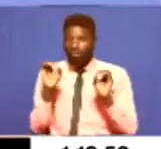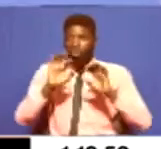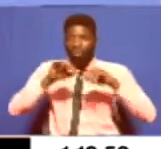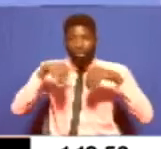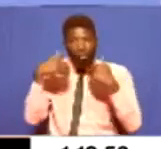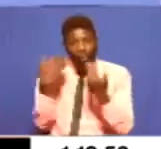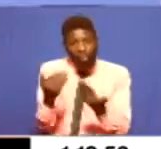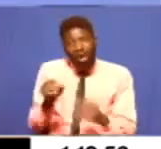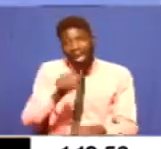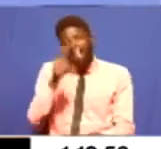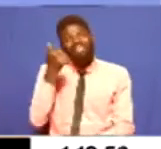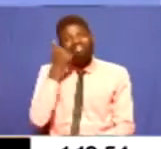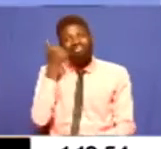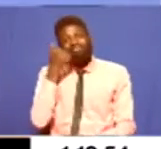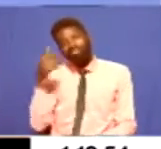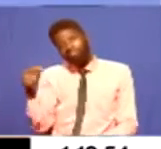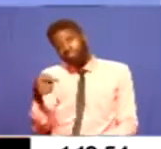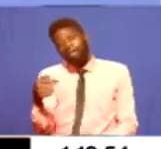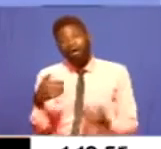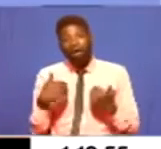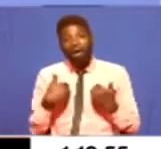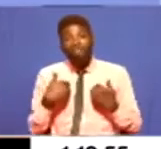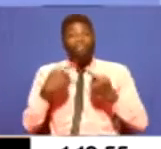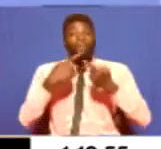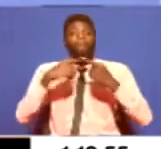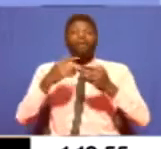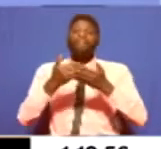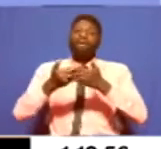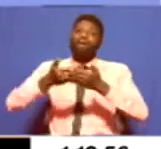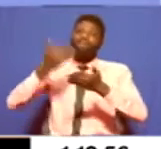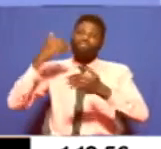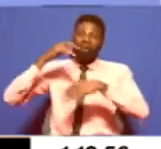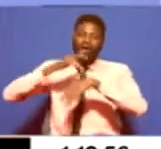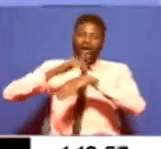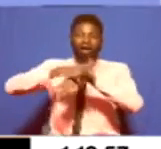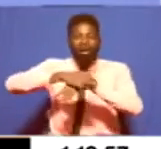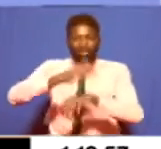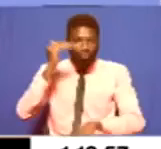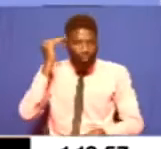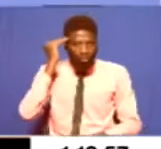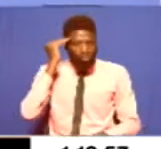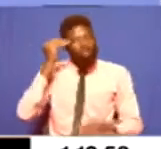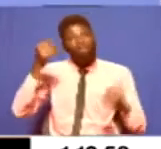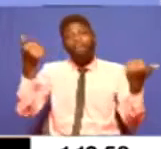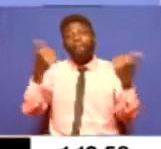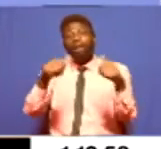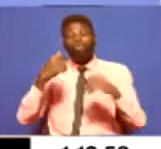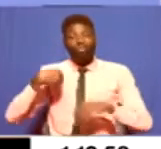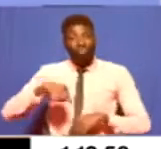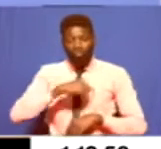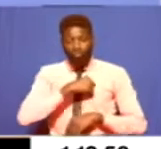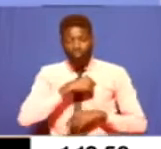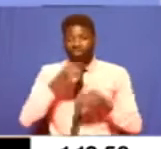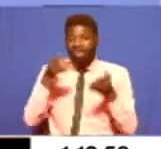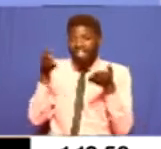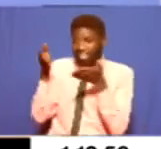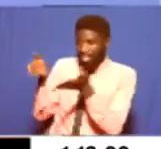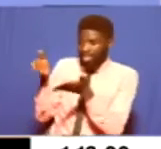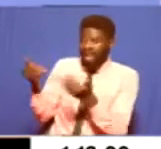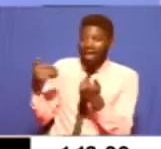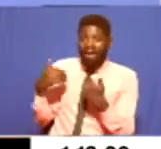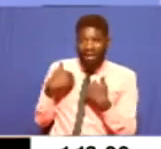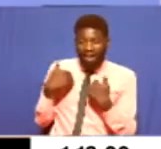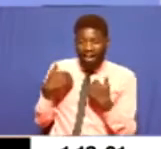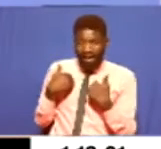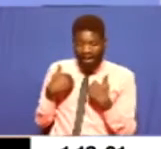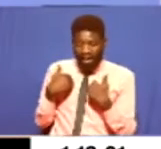za kiafya ambazo hazikujulikana mapema. Kwa hivyo hapa sisi tuna kile kitengo tunaita critical